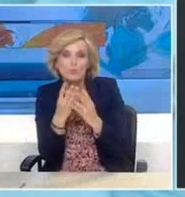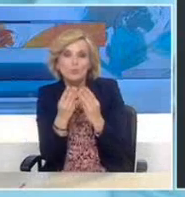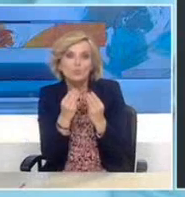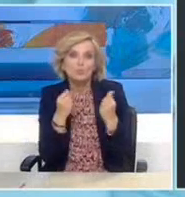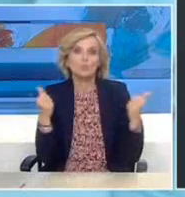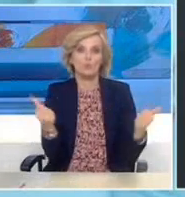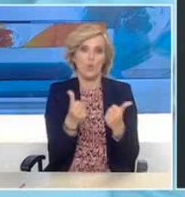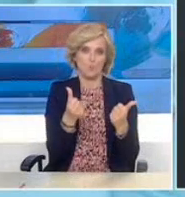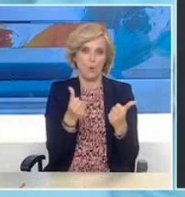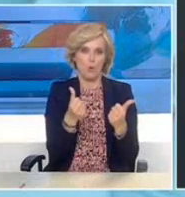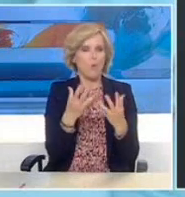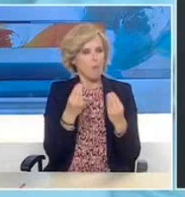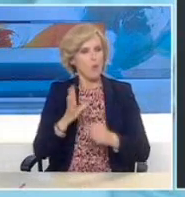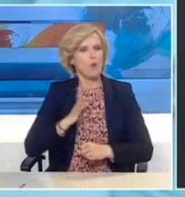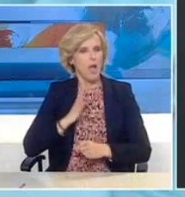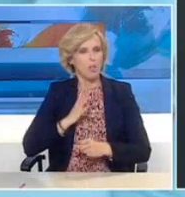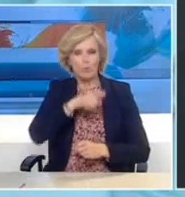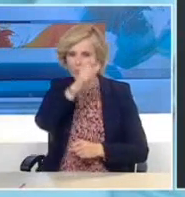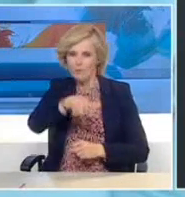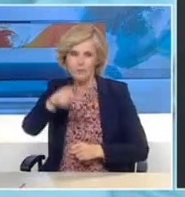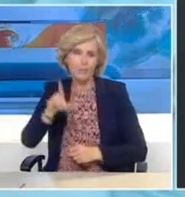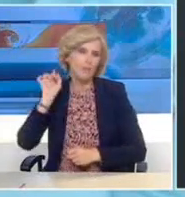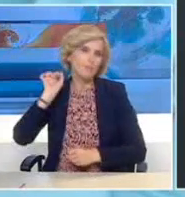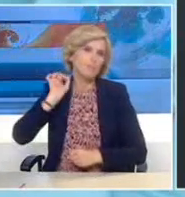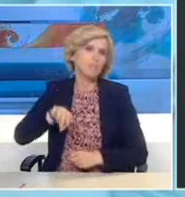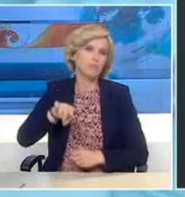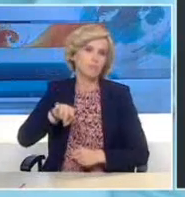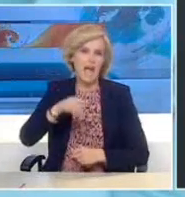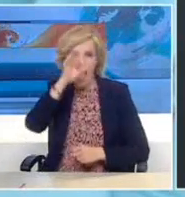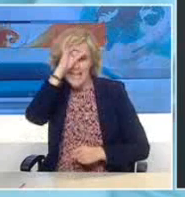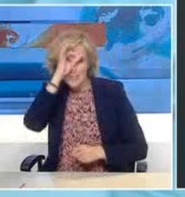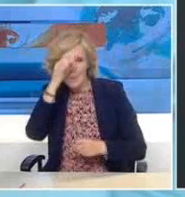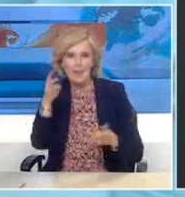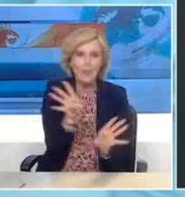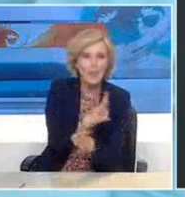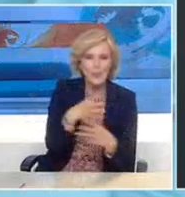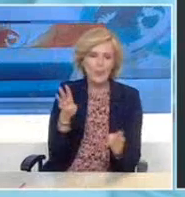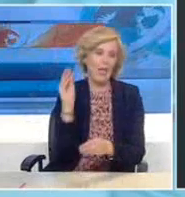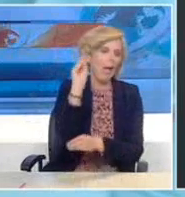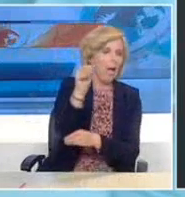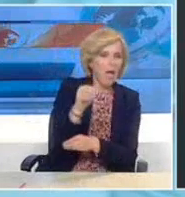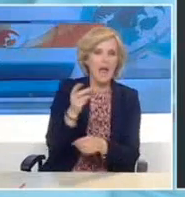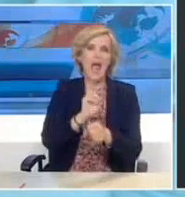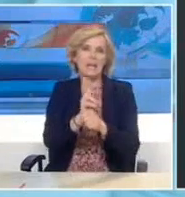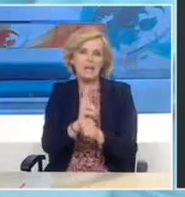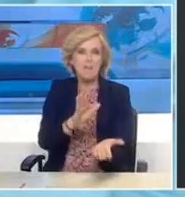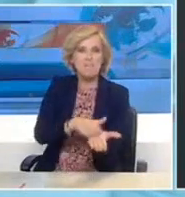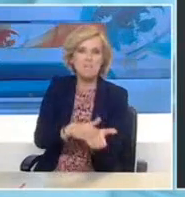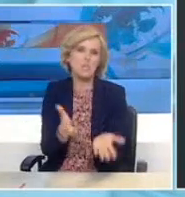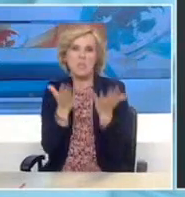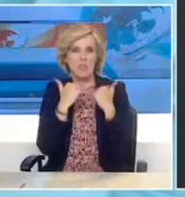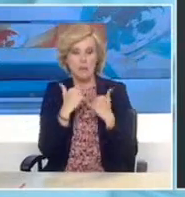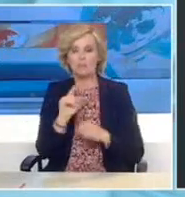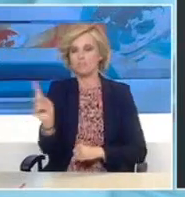να εξαπατήσουν τις αρχές. Αλλά να ξέρετε ότι τα μέτρα από αύριο θα αυστηροποιηθούν. Και επιτέλους, ένα ξεκάθαρο μήνυμα